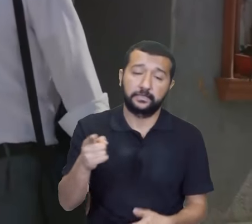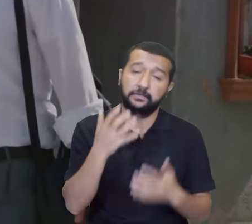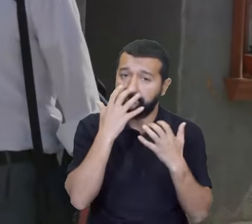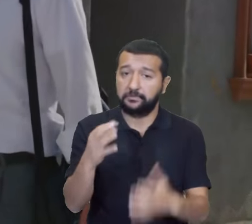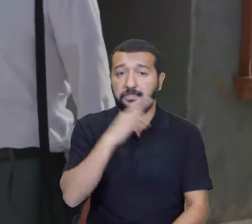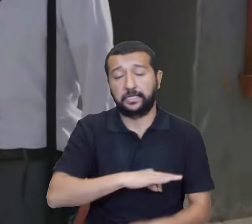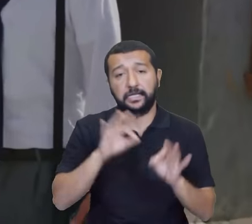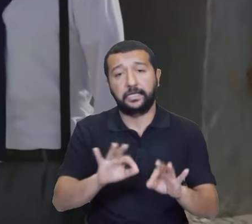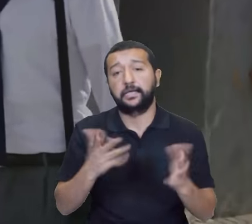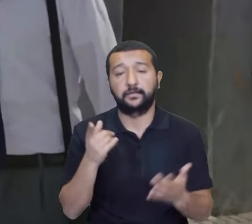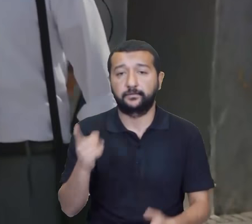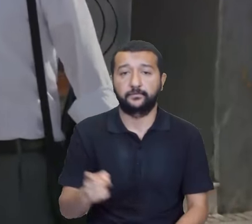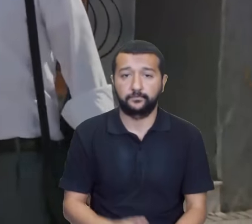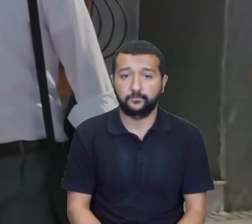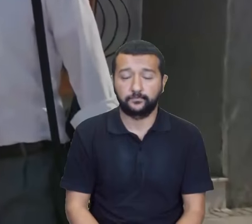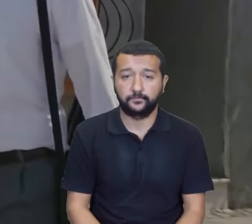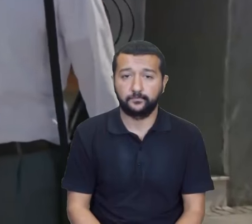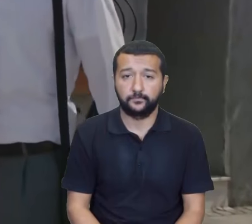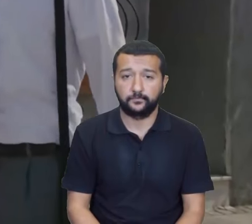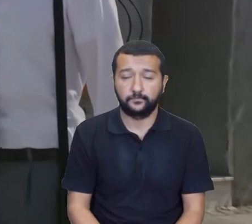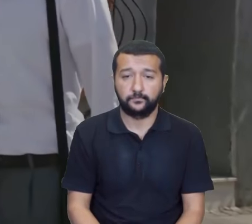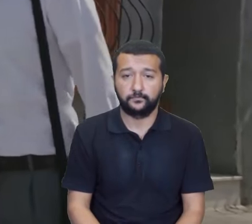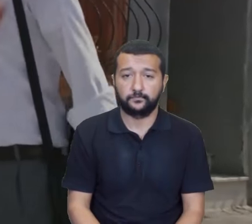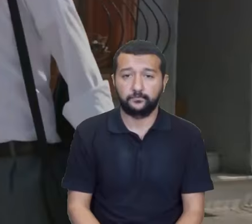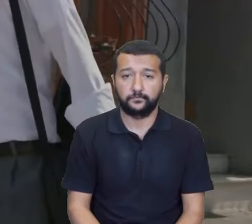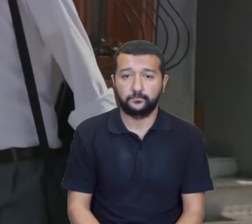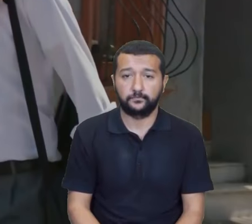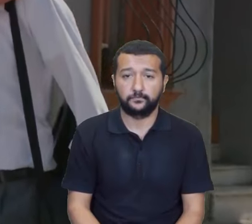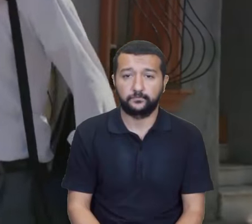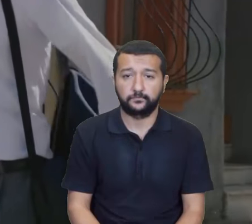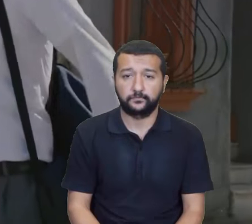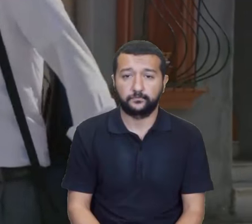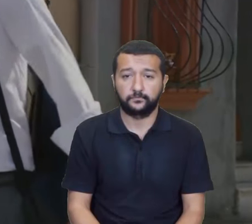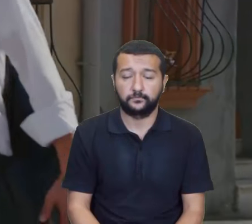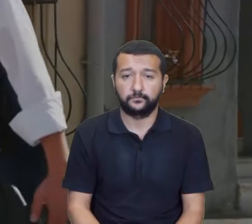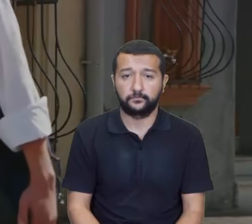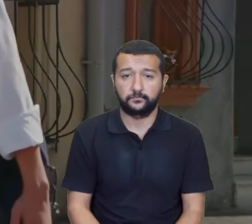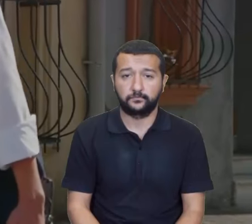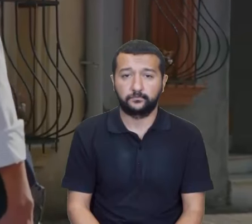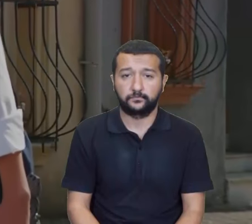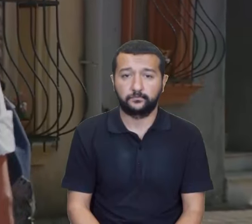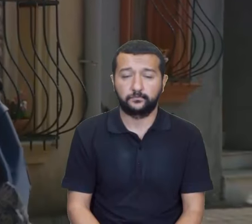yarar herhalde. Üzerlerinde okul üniformaları, çantaları omuzlarında yürüyorlar.